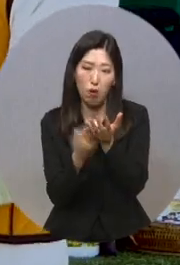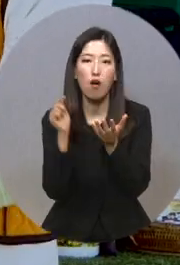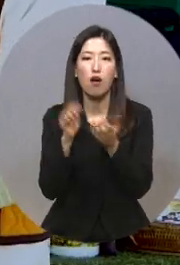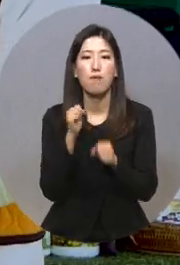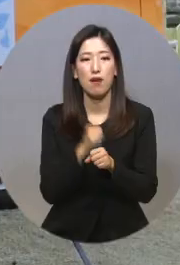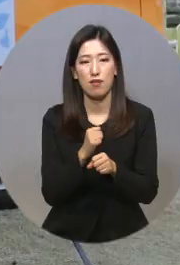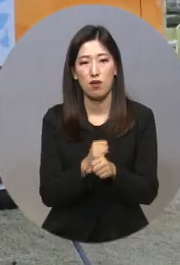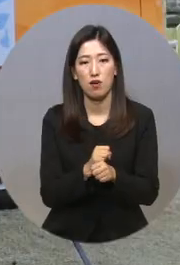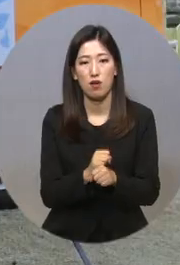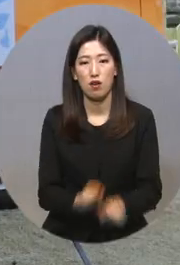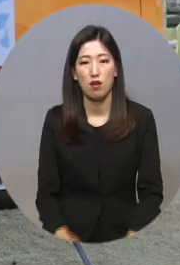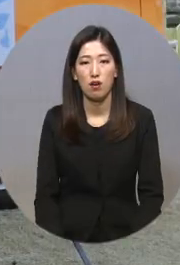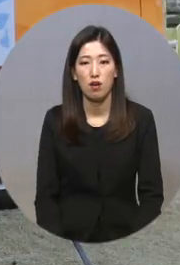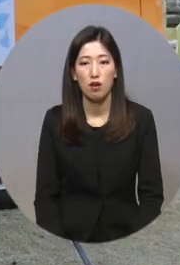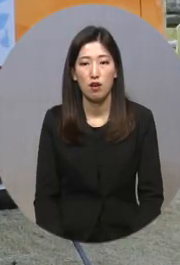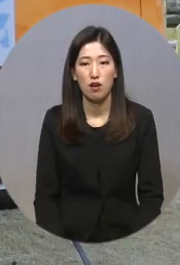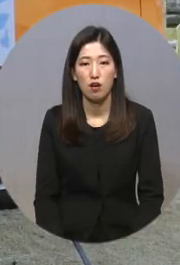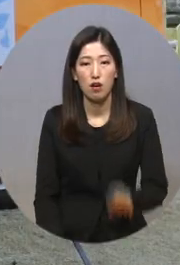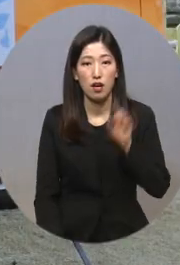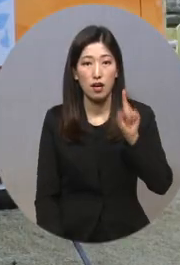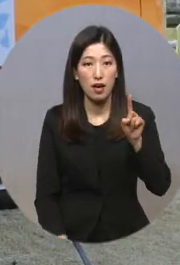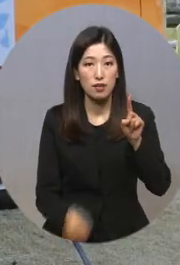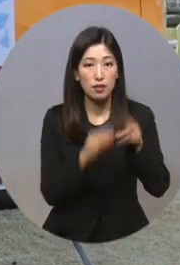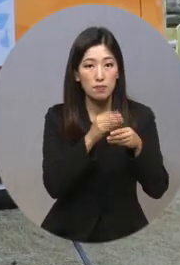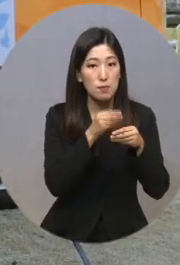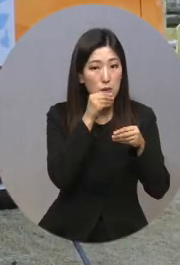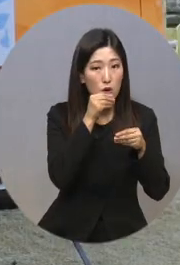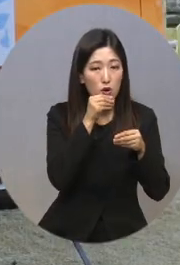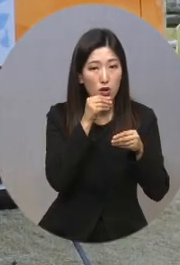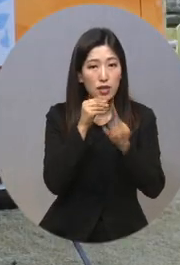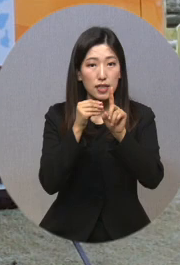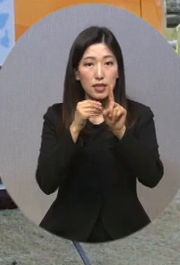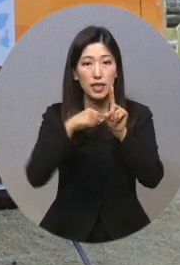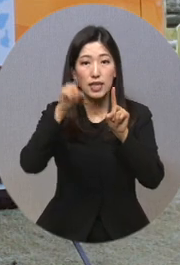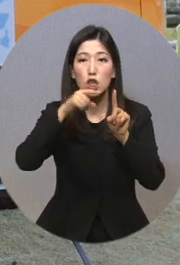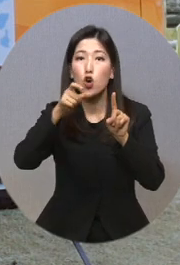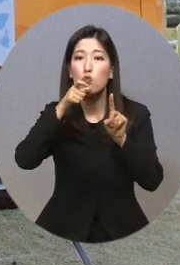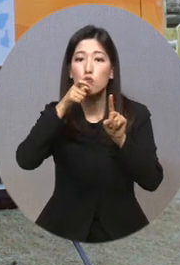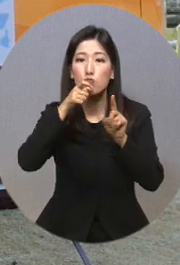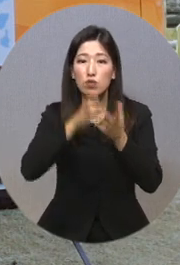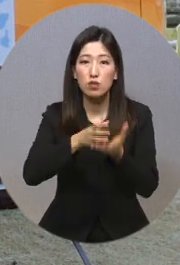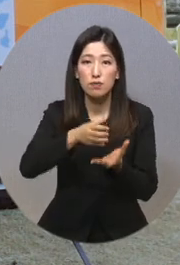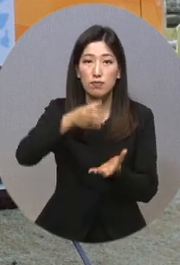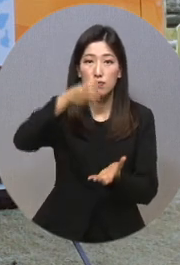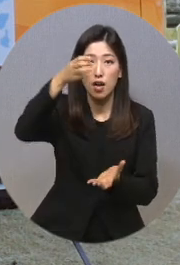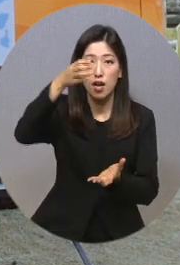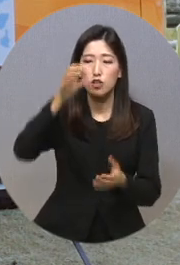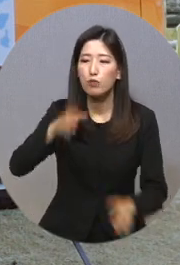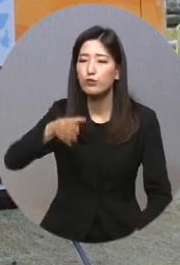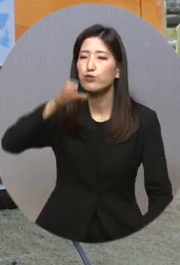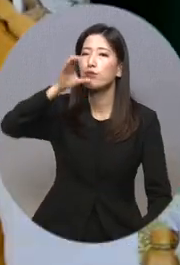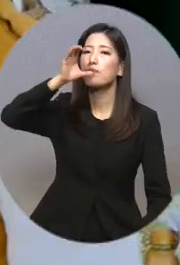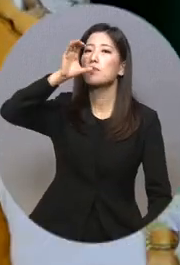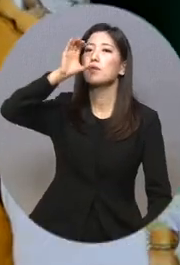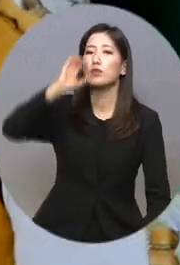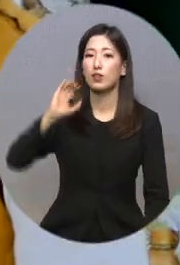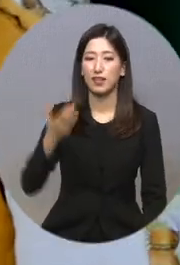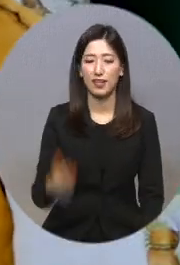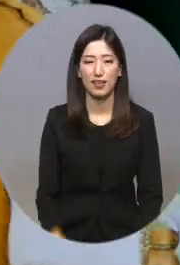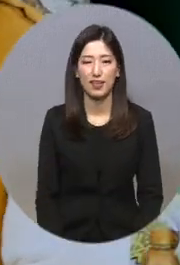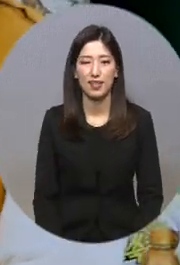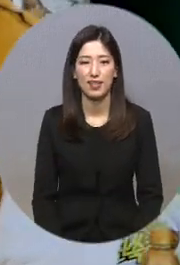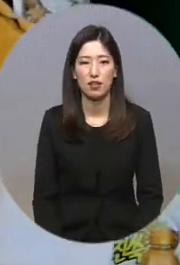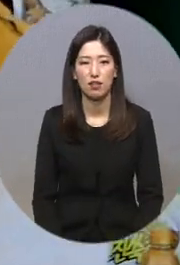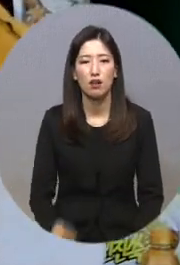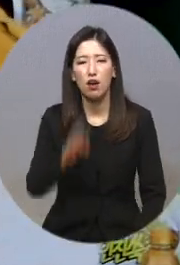한 포를 1리터 물에 한 포를 타서 희석을 해서 하루 종일 물 대신 드시면 되는 겁니다. 아~ 암